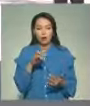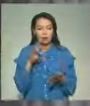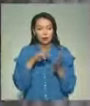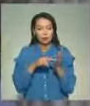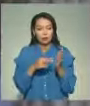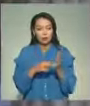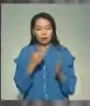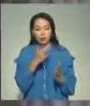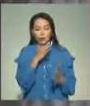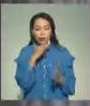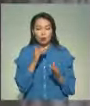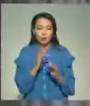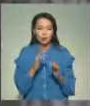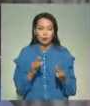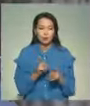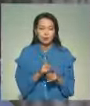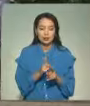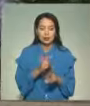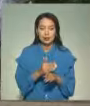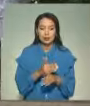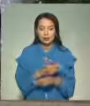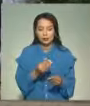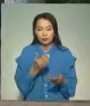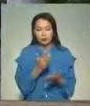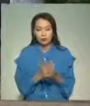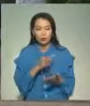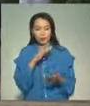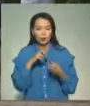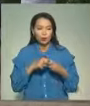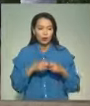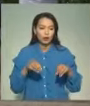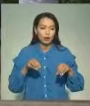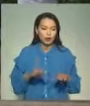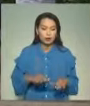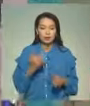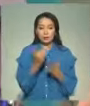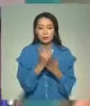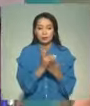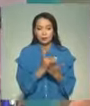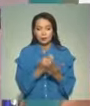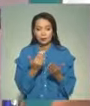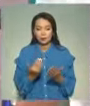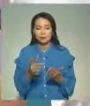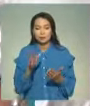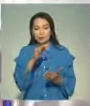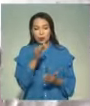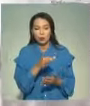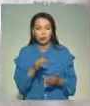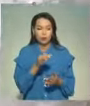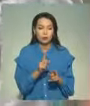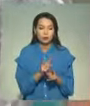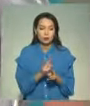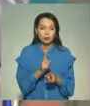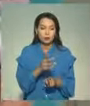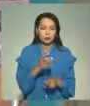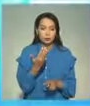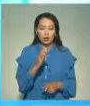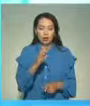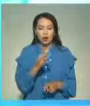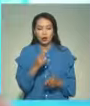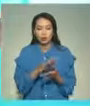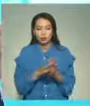көп балалы отбасыға тауарлық кредит берілген. Түйткілді мәселелерді шешу үшін жасалып жатқан бағдарламалардың арқасында облыста 1700-ден астам адам әлеуметтік